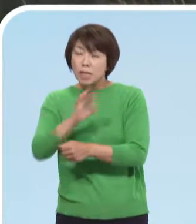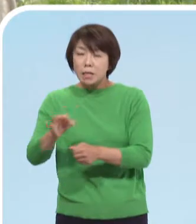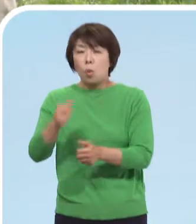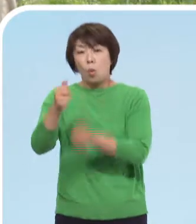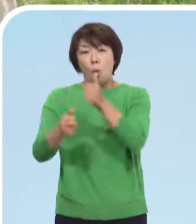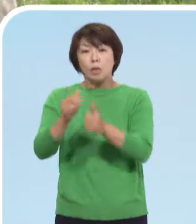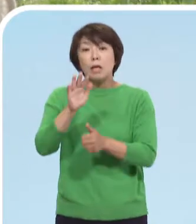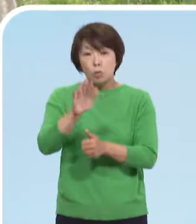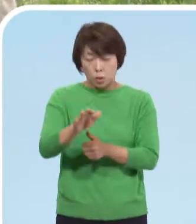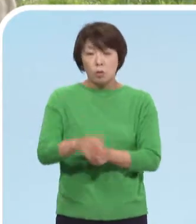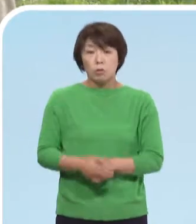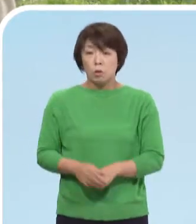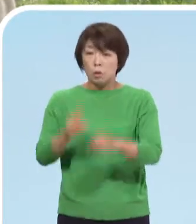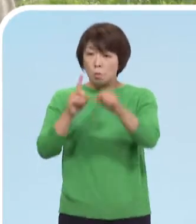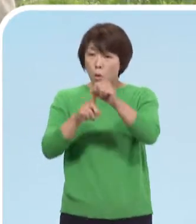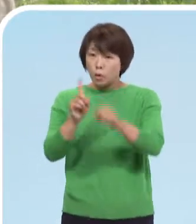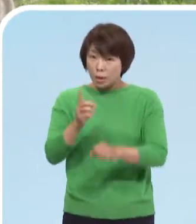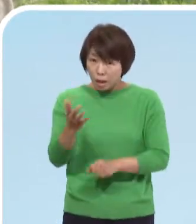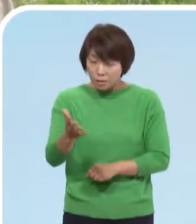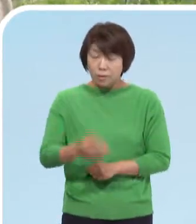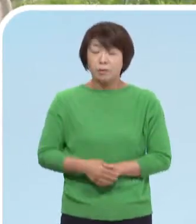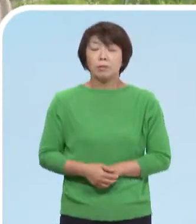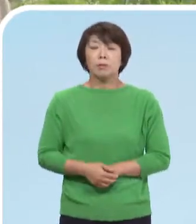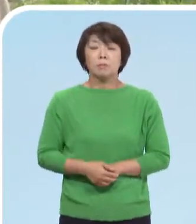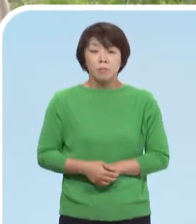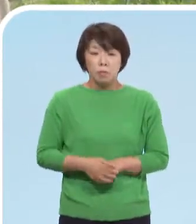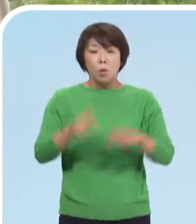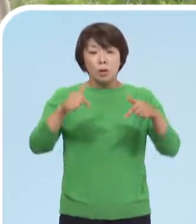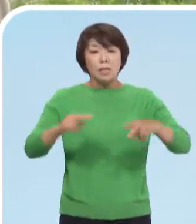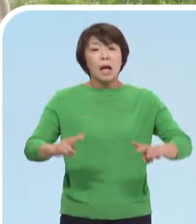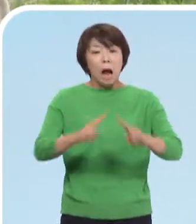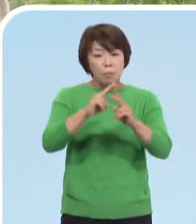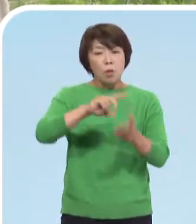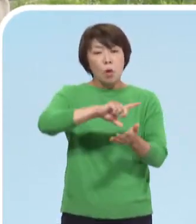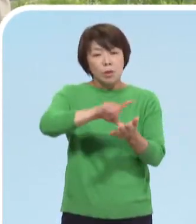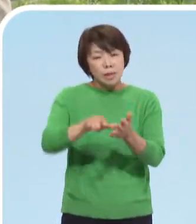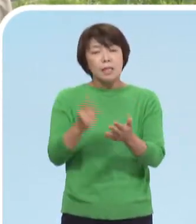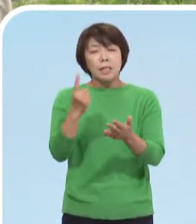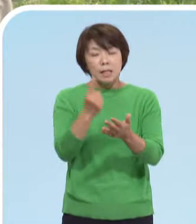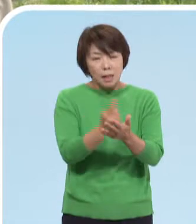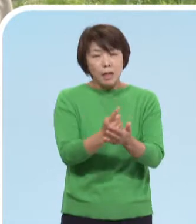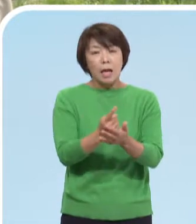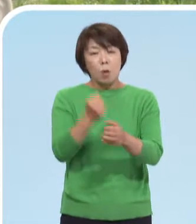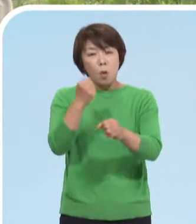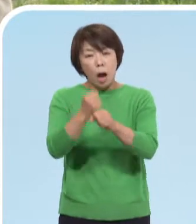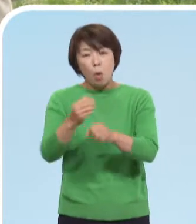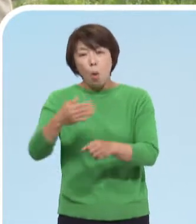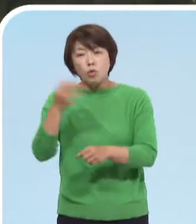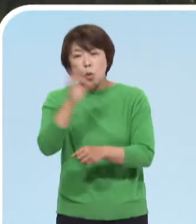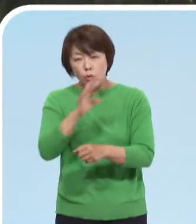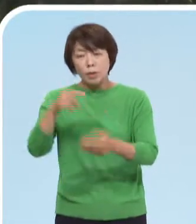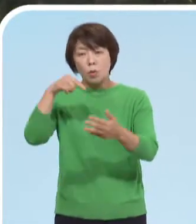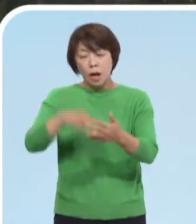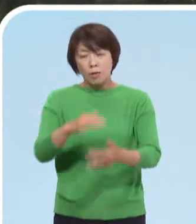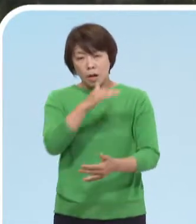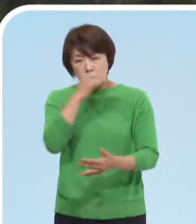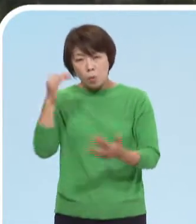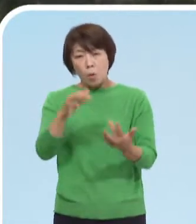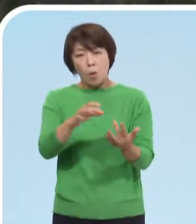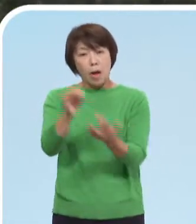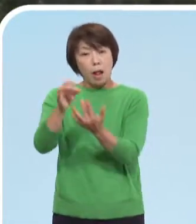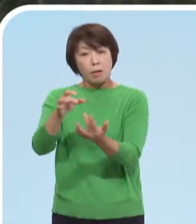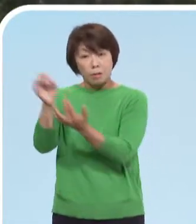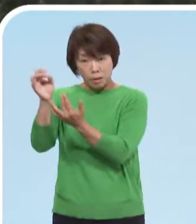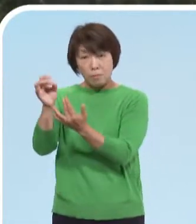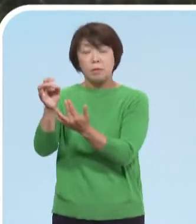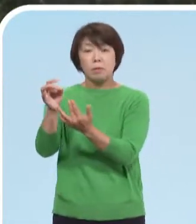なんです。 どういった目的で始められたんですか？ 西播磨の地域ならではの加工食品の中から優れた食品を